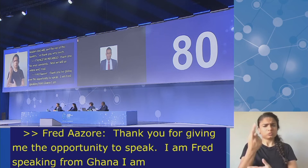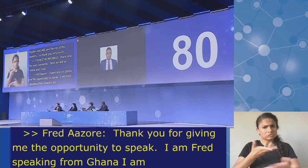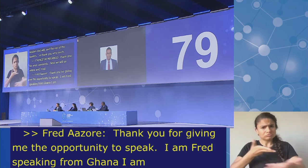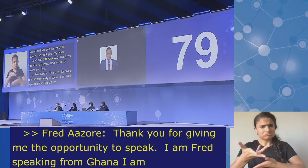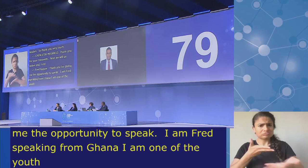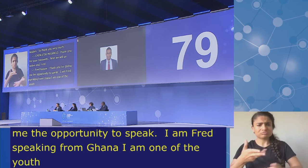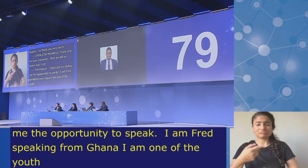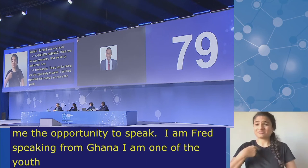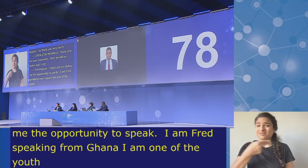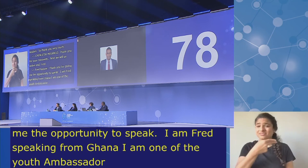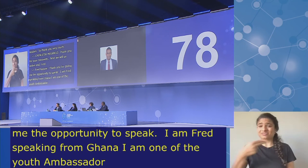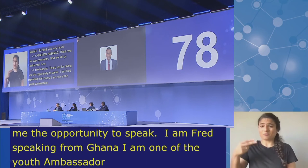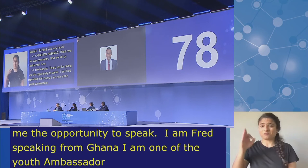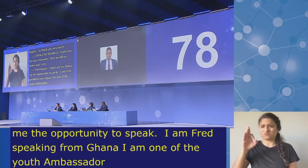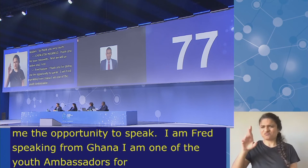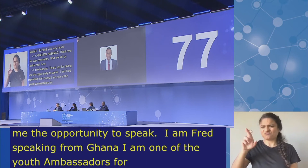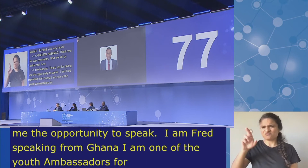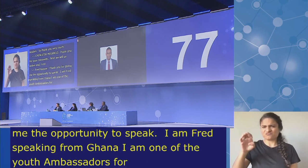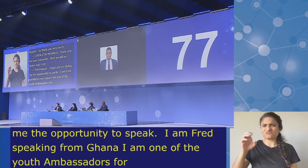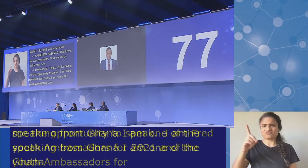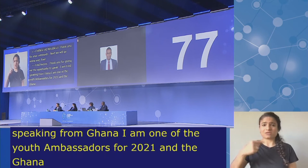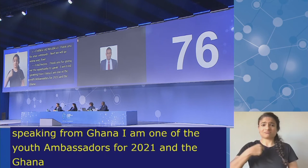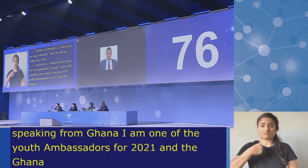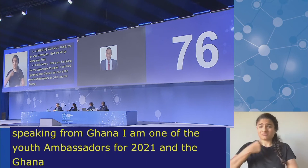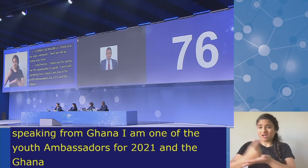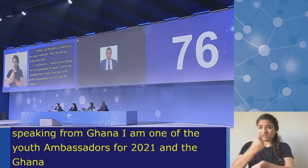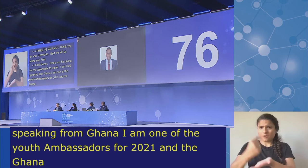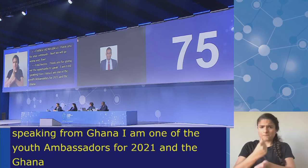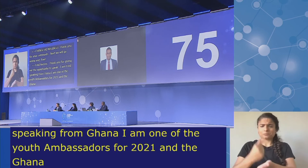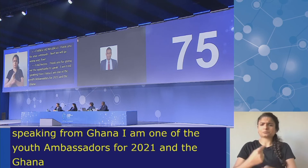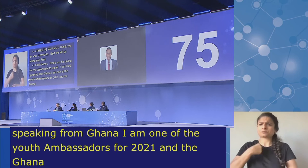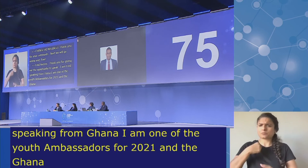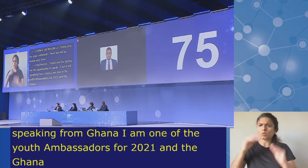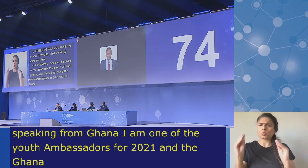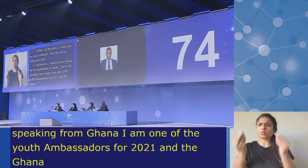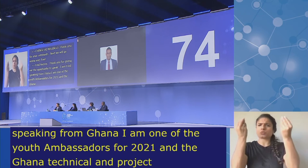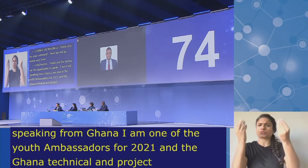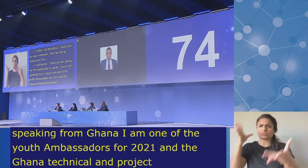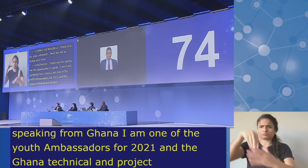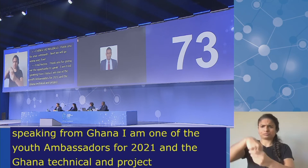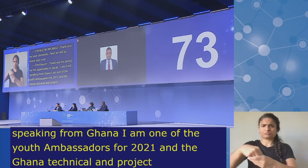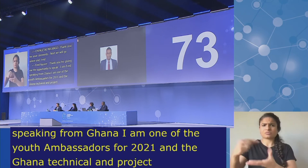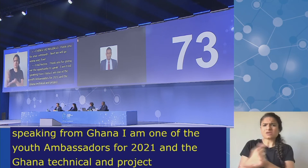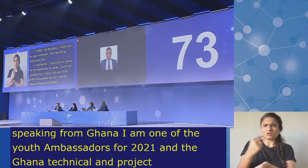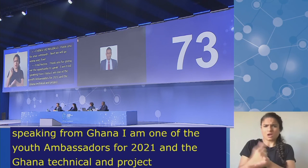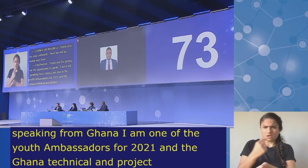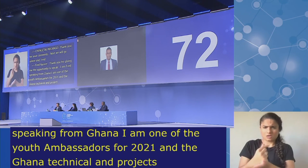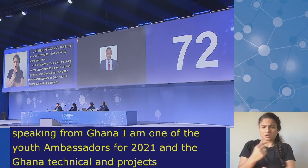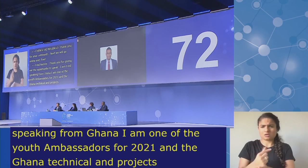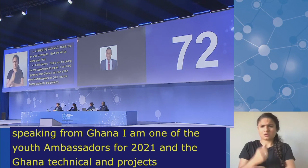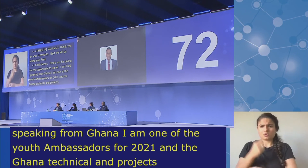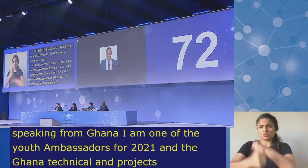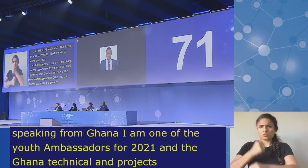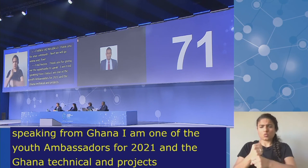Я один из молодежных послов IGF за 2021 год